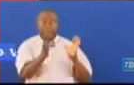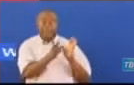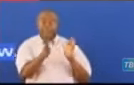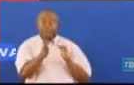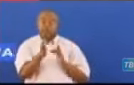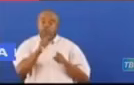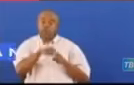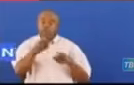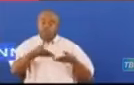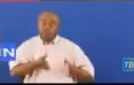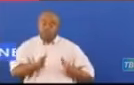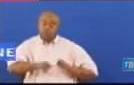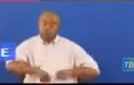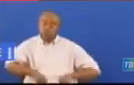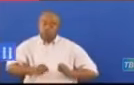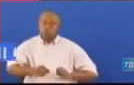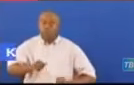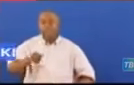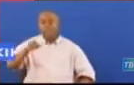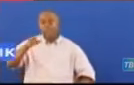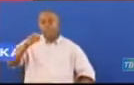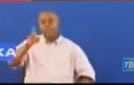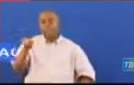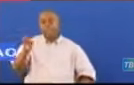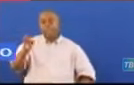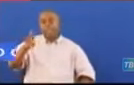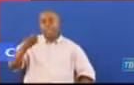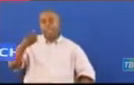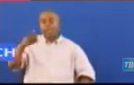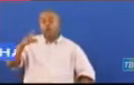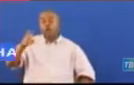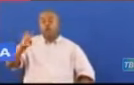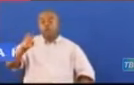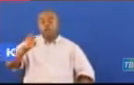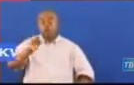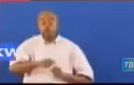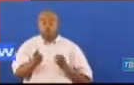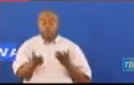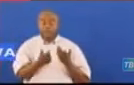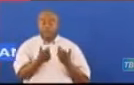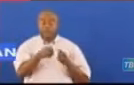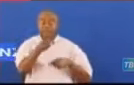anazaliwa, utawala wa Herode, palikuwa pana sensa inaendelea Yerusalemu.